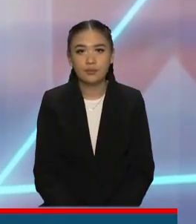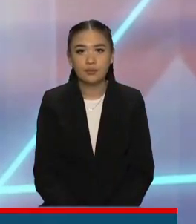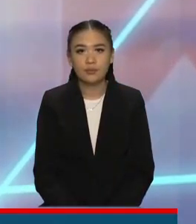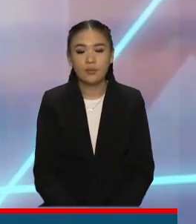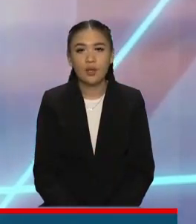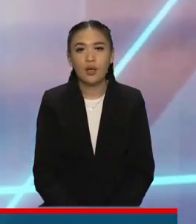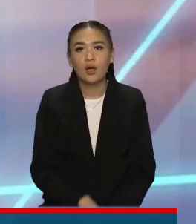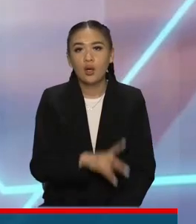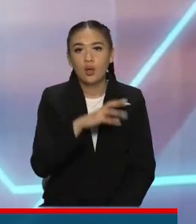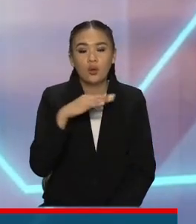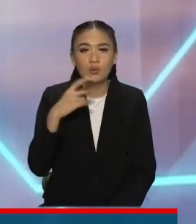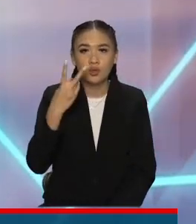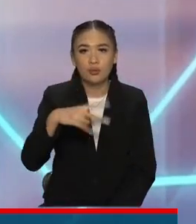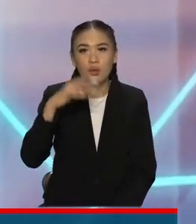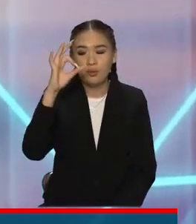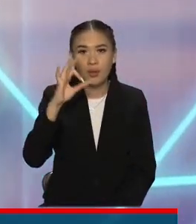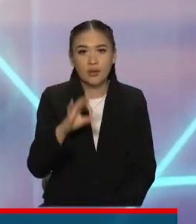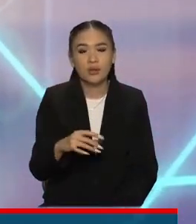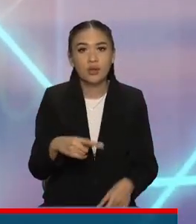көп қалған 20%-дің өзінде әр